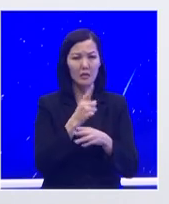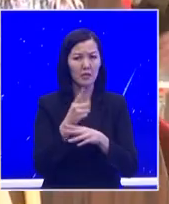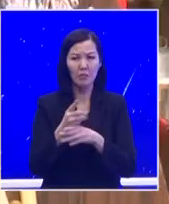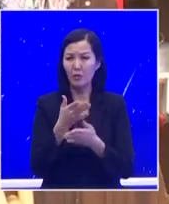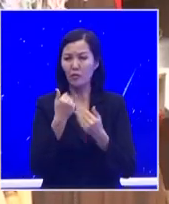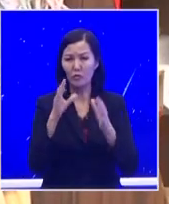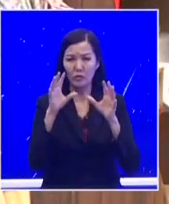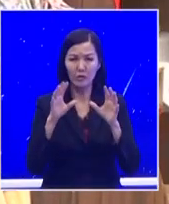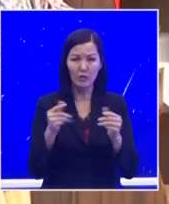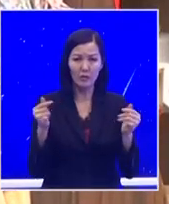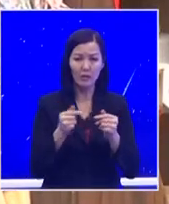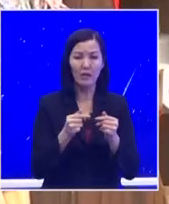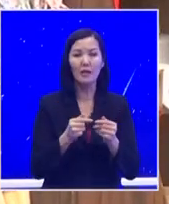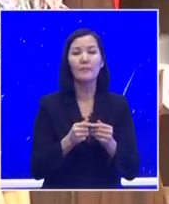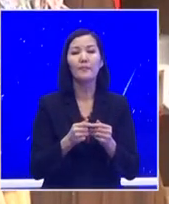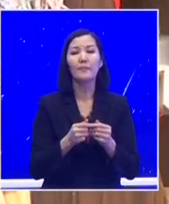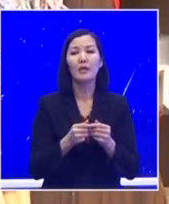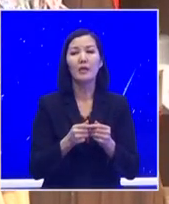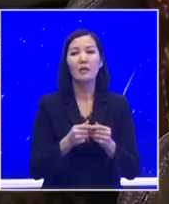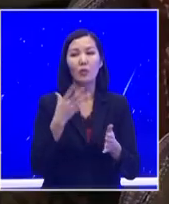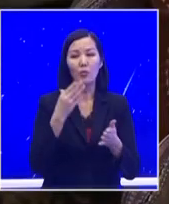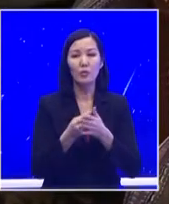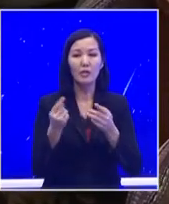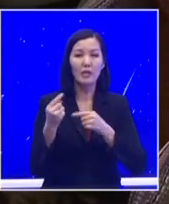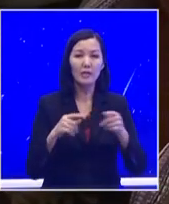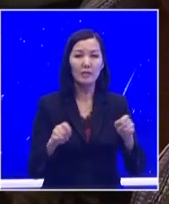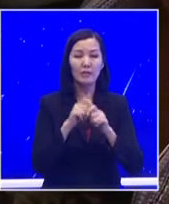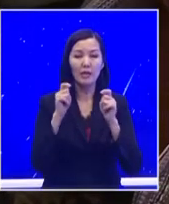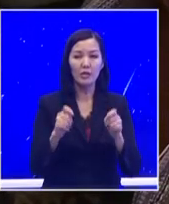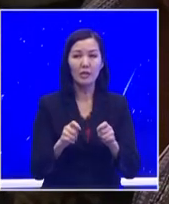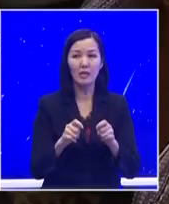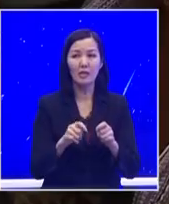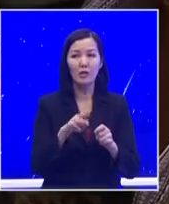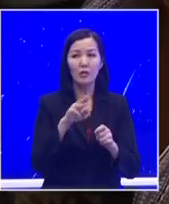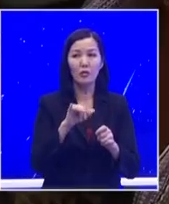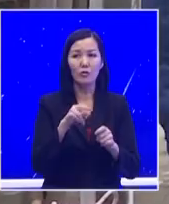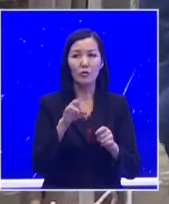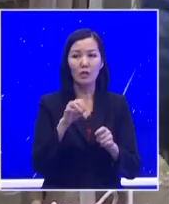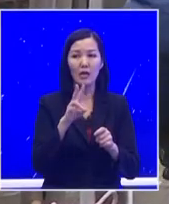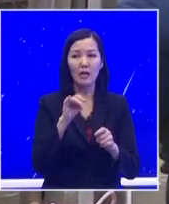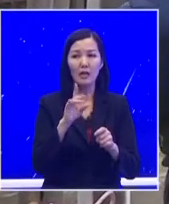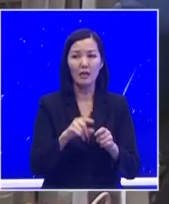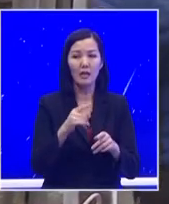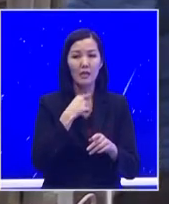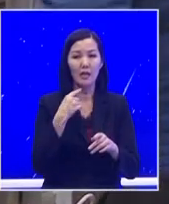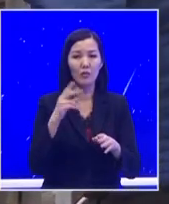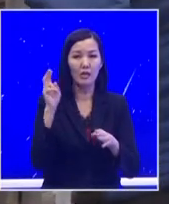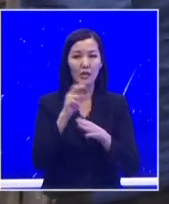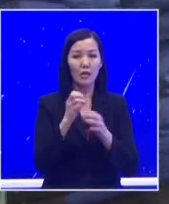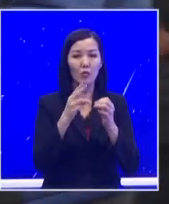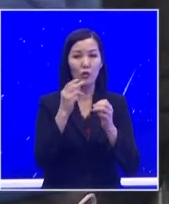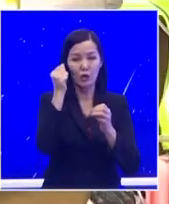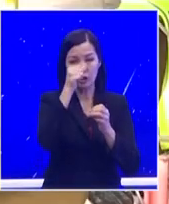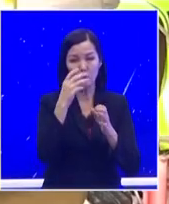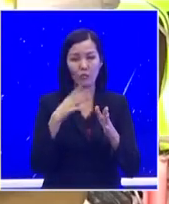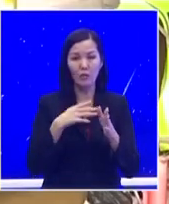заңды. Ешкімге алақан жаймай-ақ тынымды тірлік етіп отырған бір азамат Тұрдалы Талдықорғанға табан тірегеніне 12 жыл.